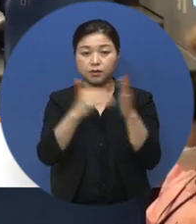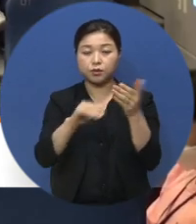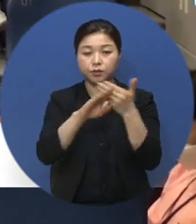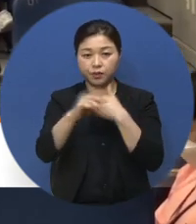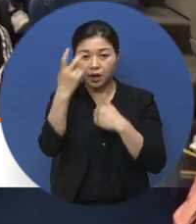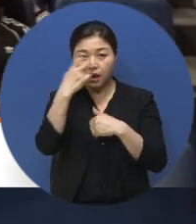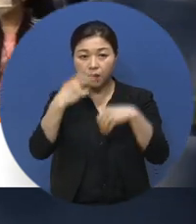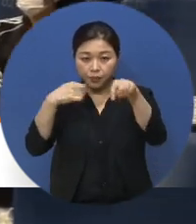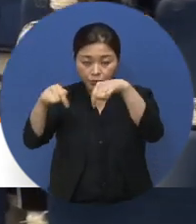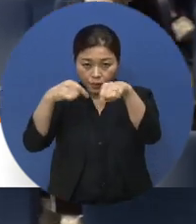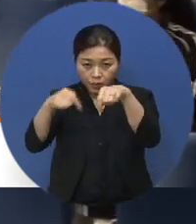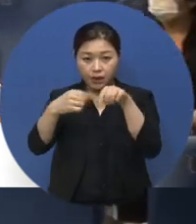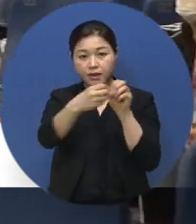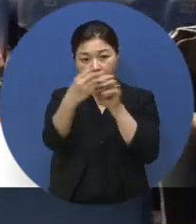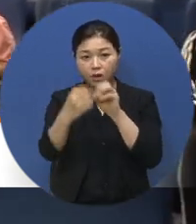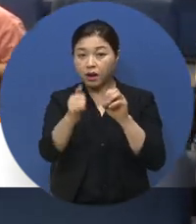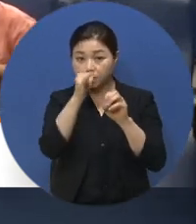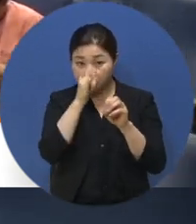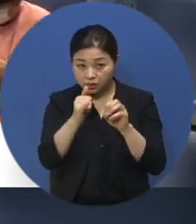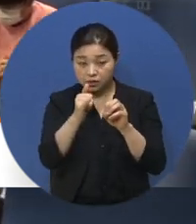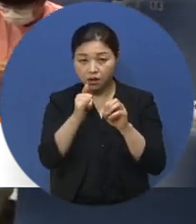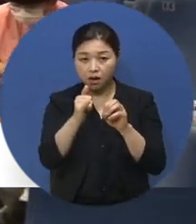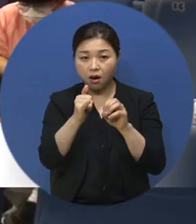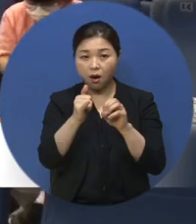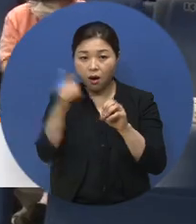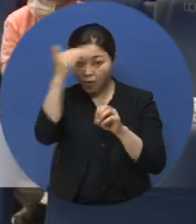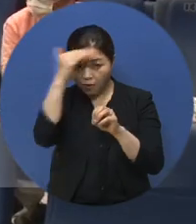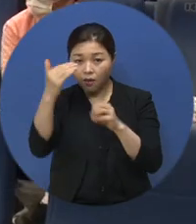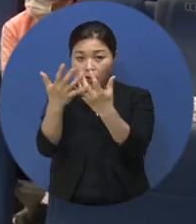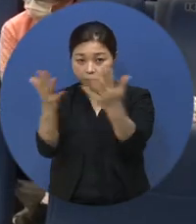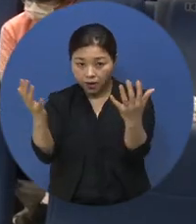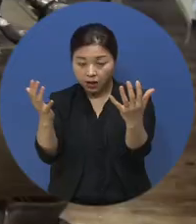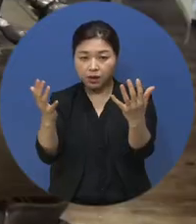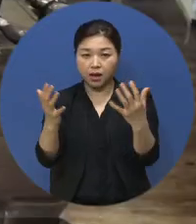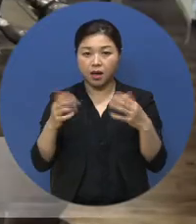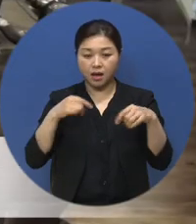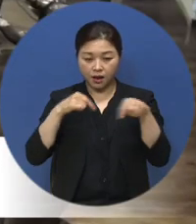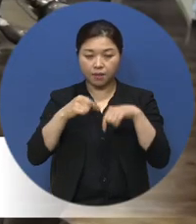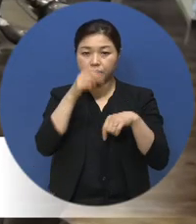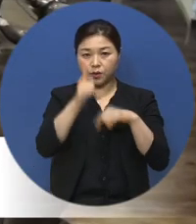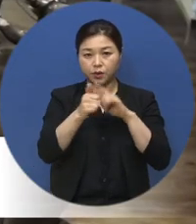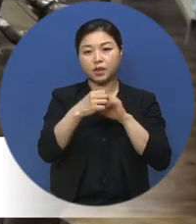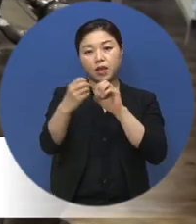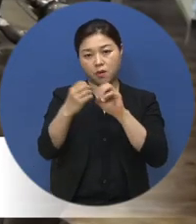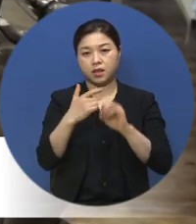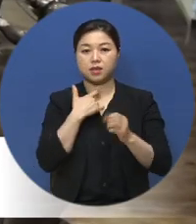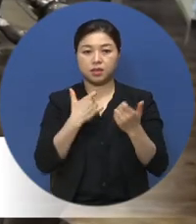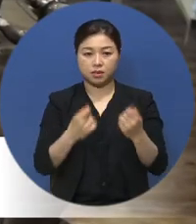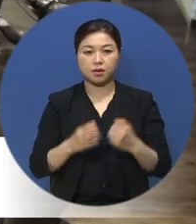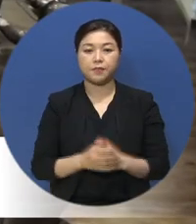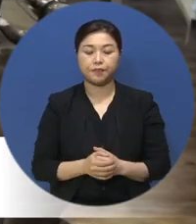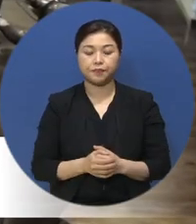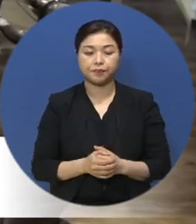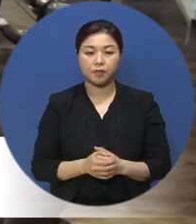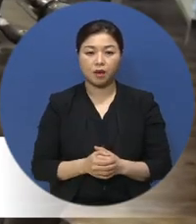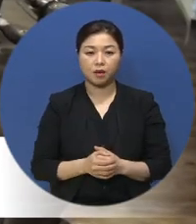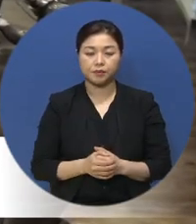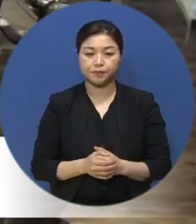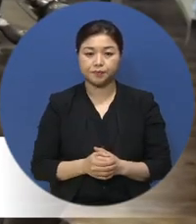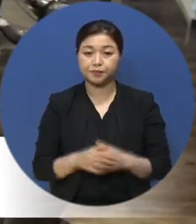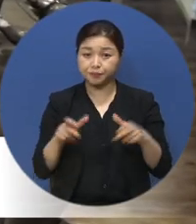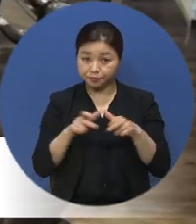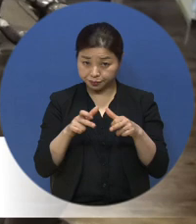준비되어 감독과 관객이 영화 관련 이야기를 나눴습니다. 너무 우리를 그렇게